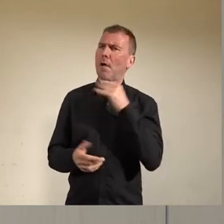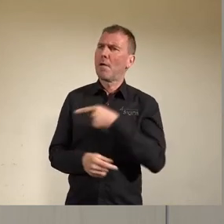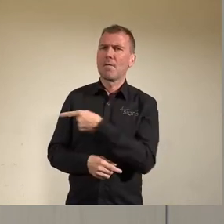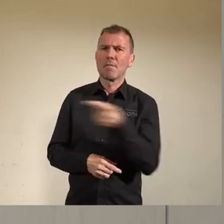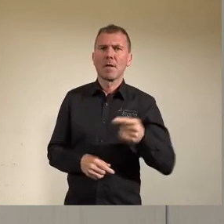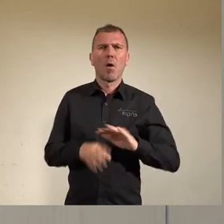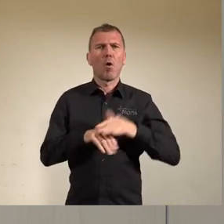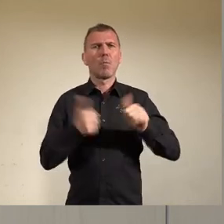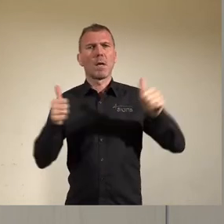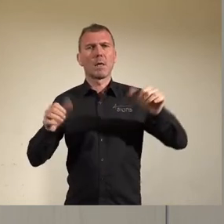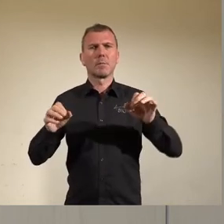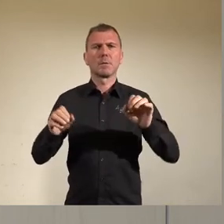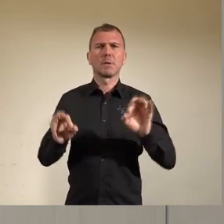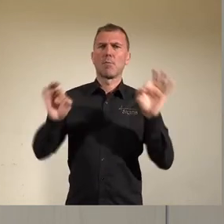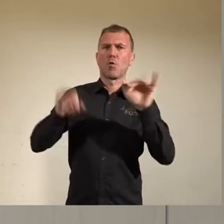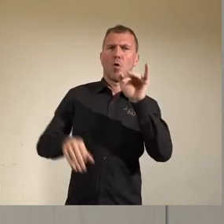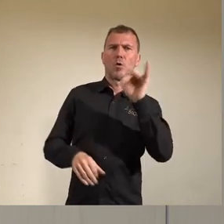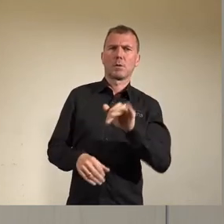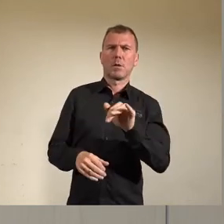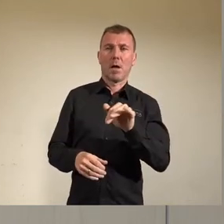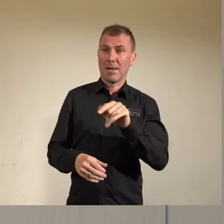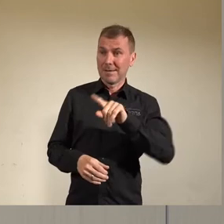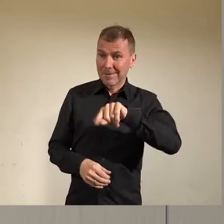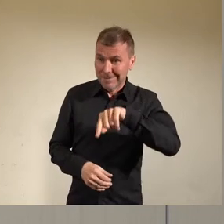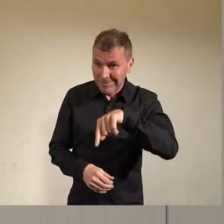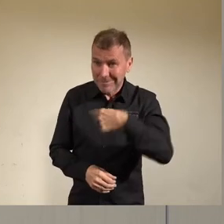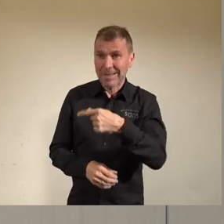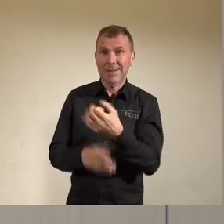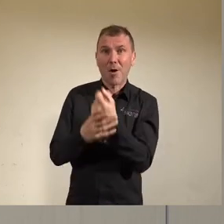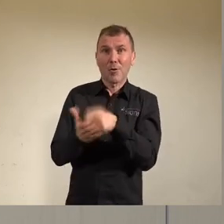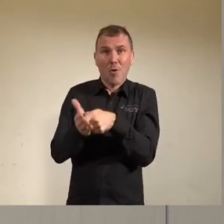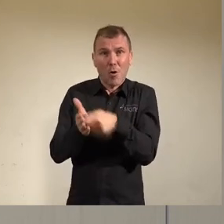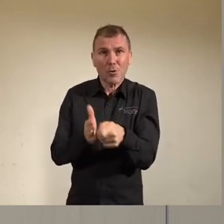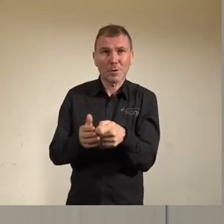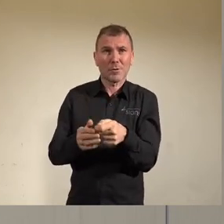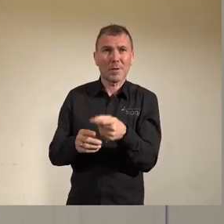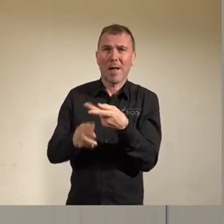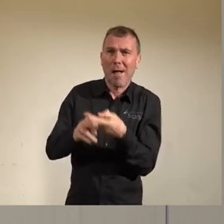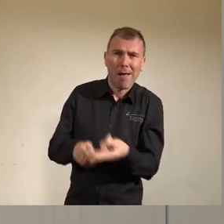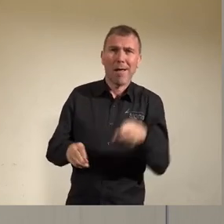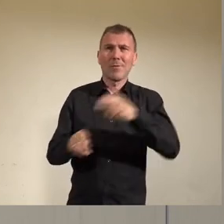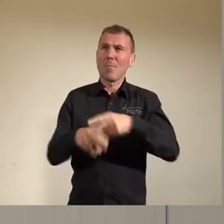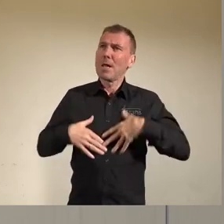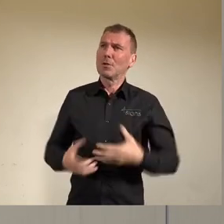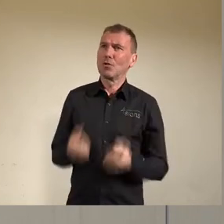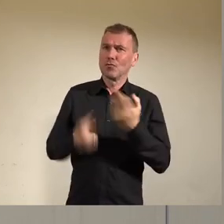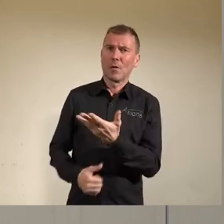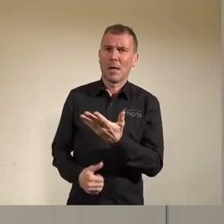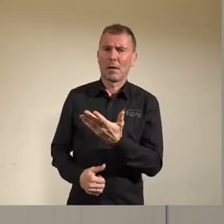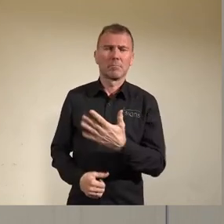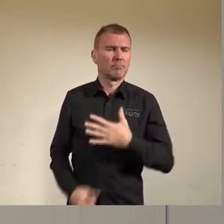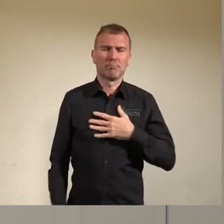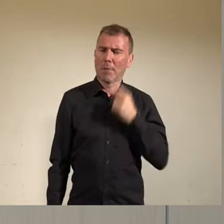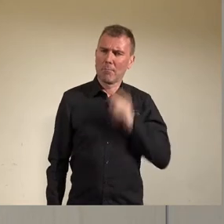bedroht. Ihnen nun auch noch durch Kürzungen das Leben zusätzlich schwer zu machen, das ist aus unserer